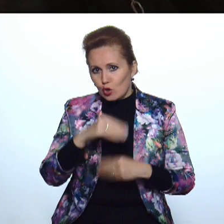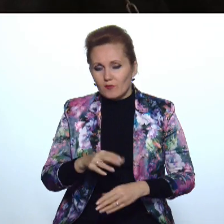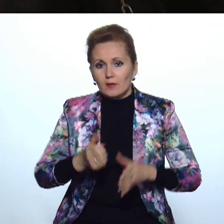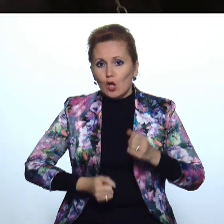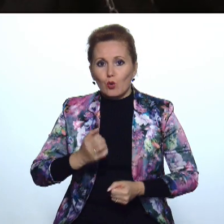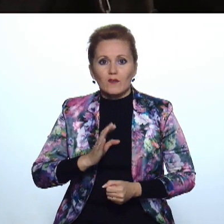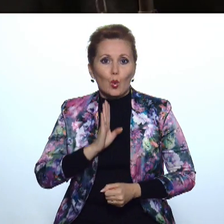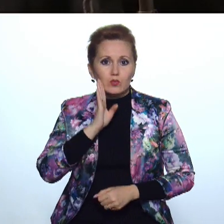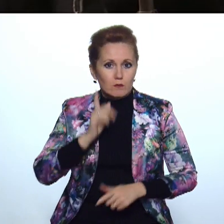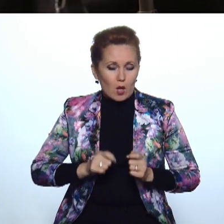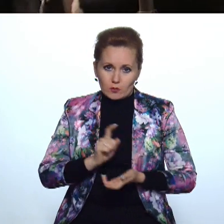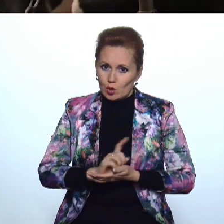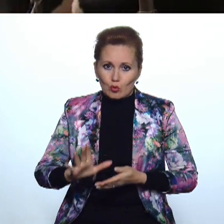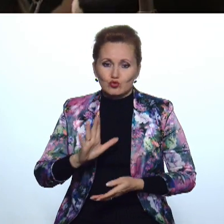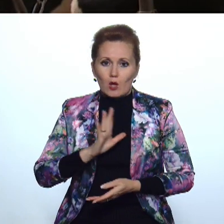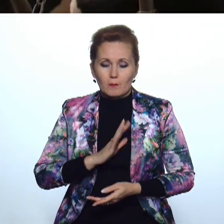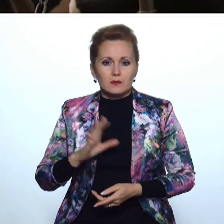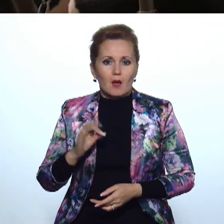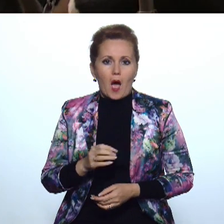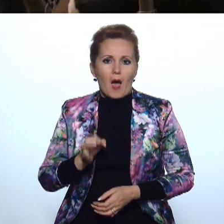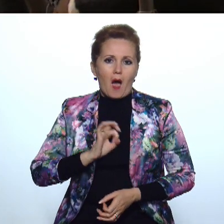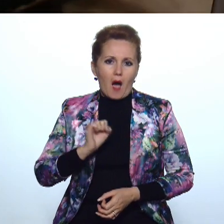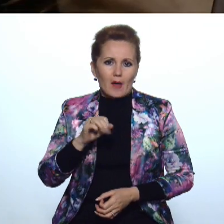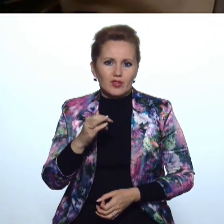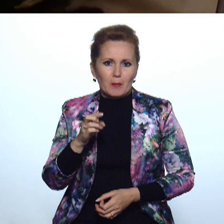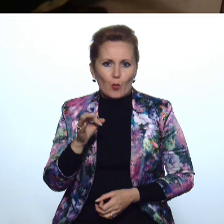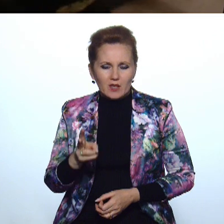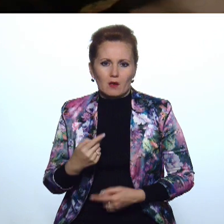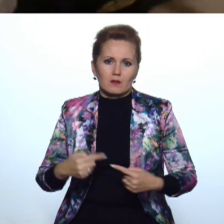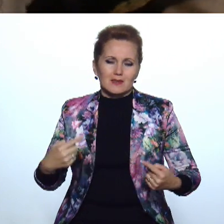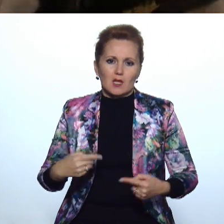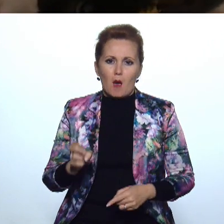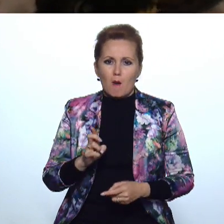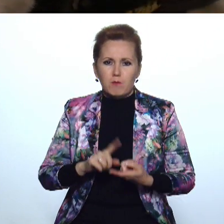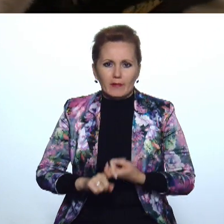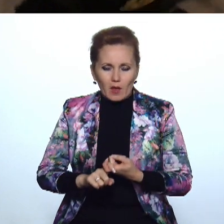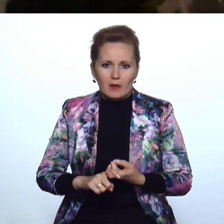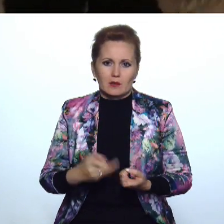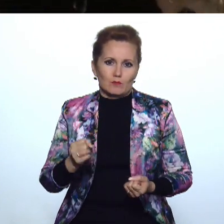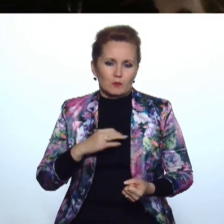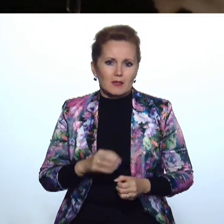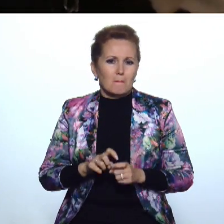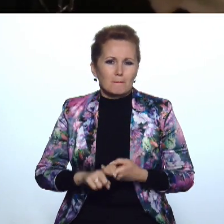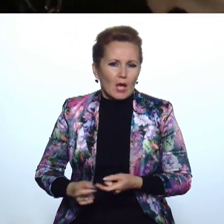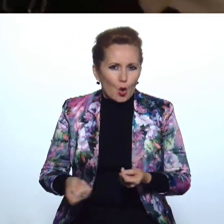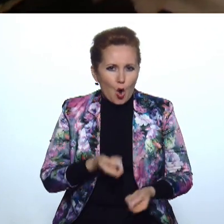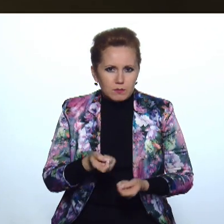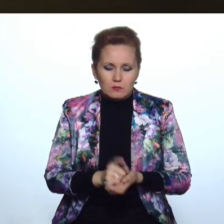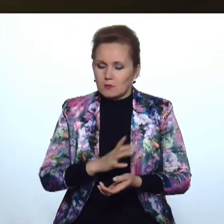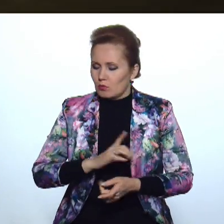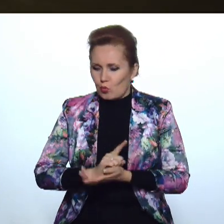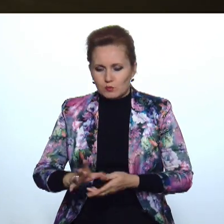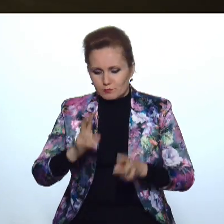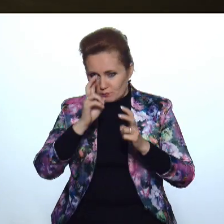утра молока. Оно не должно содержать в себе группы антибиотиков, бактерий и микробов. Всего у нее на контроле 42 молочные фермы